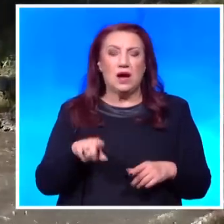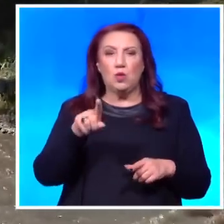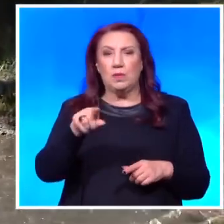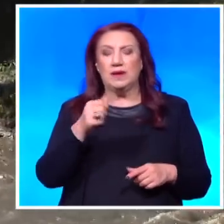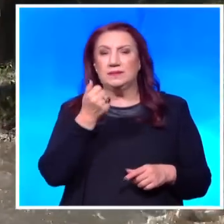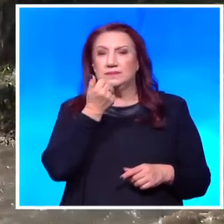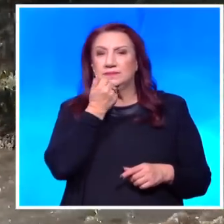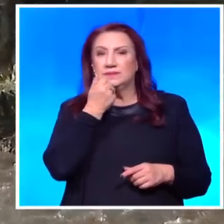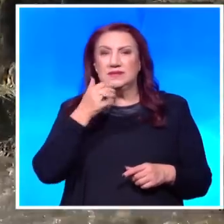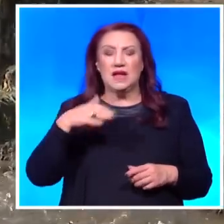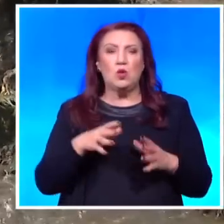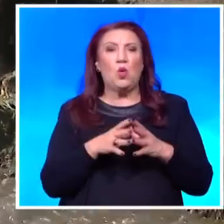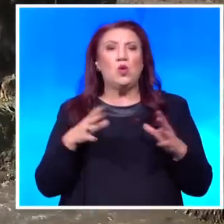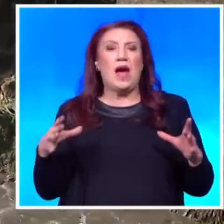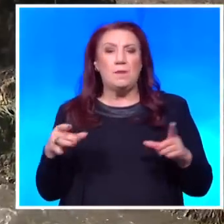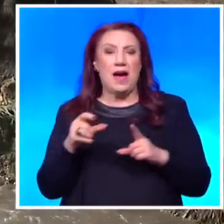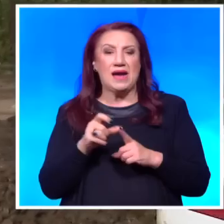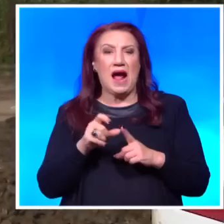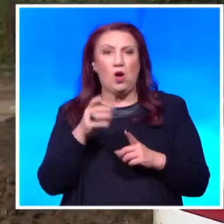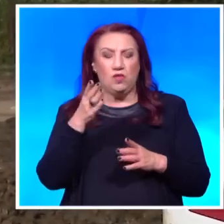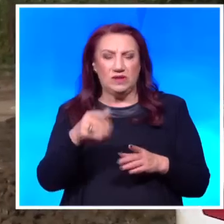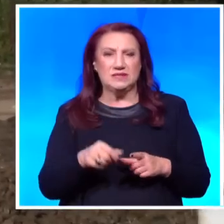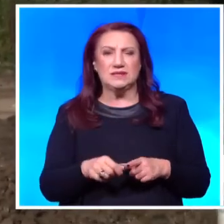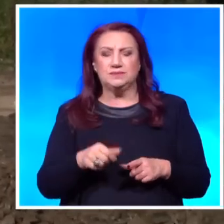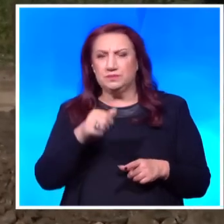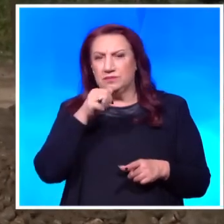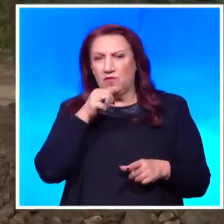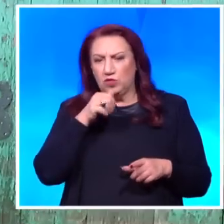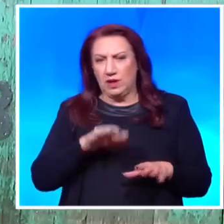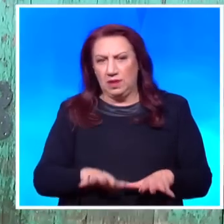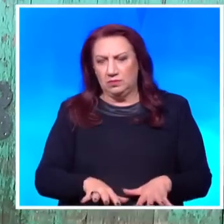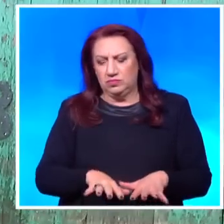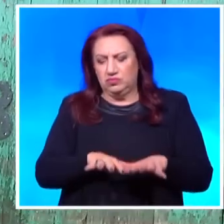Лопуш отнася мост, разрушава дигите и наводнява дворове на къщи. На